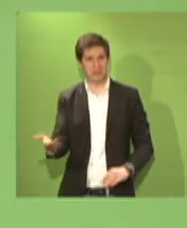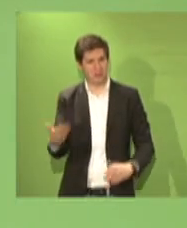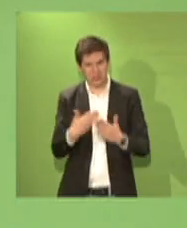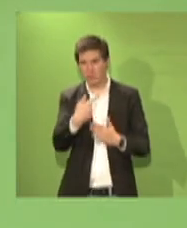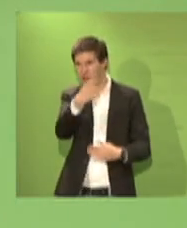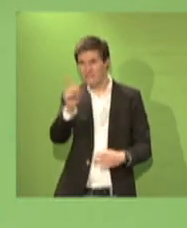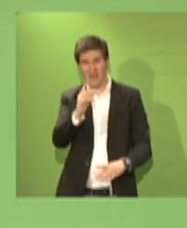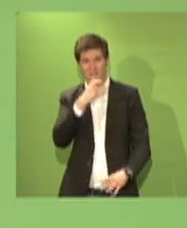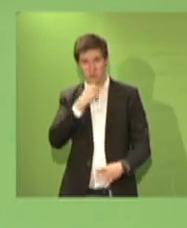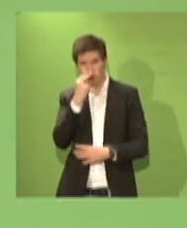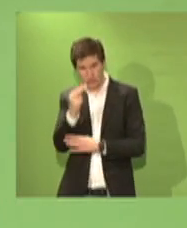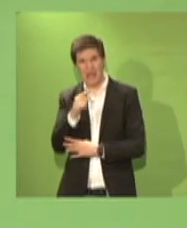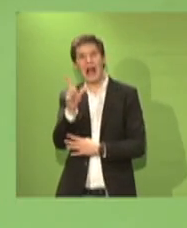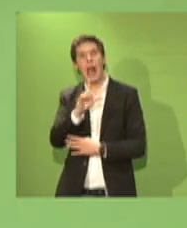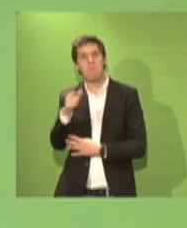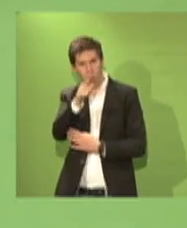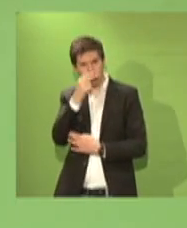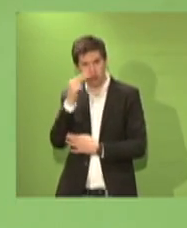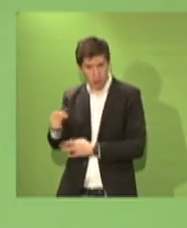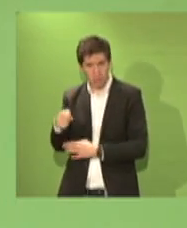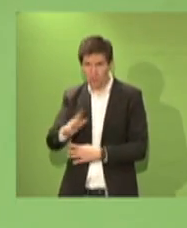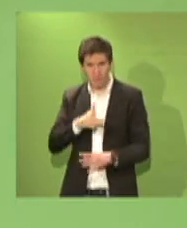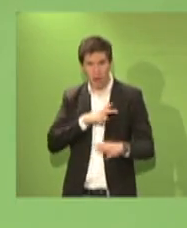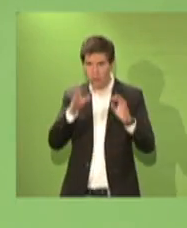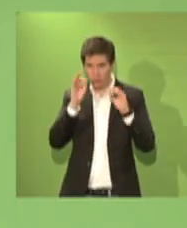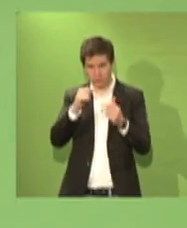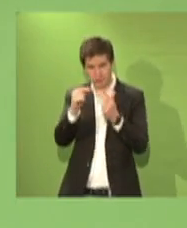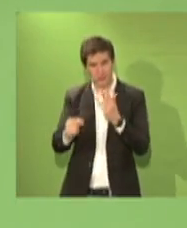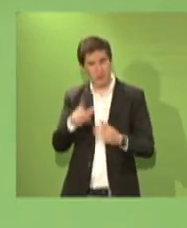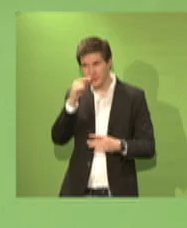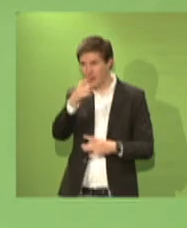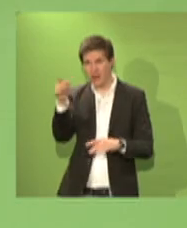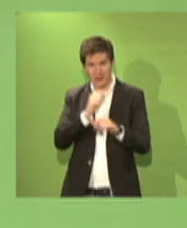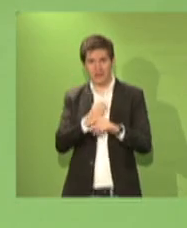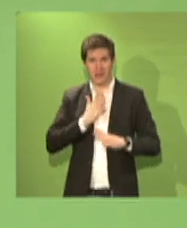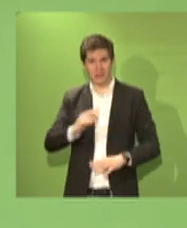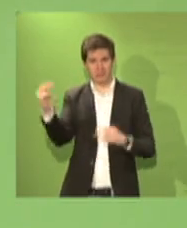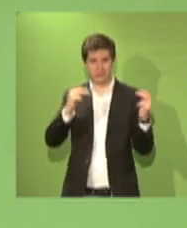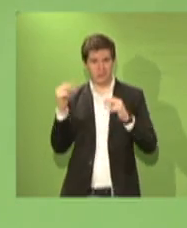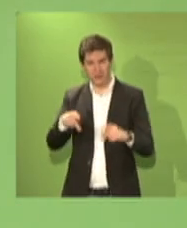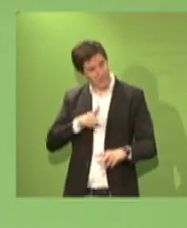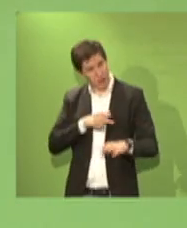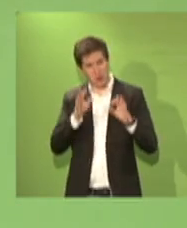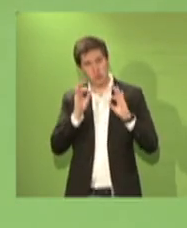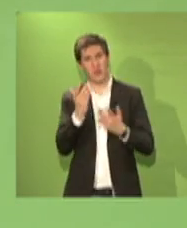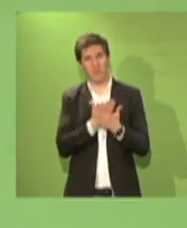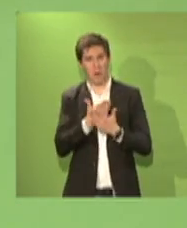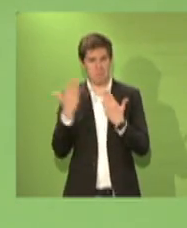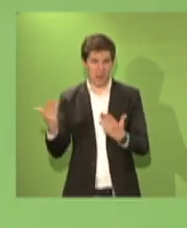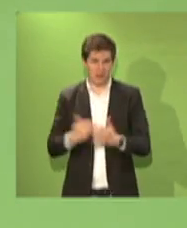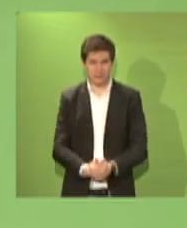sich da was abgucken möchte, guckt nach Lemgo, Burkhard Pohl, Ute Kotschi etc. Ihr seid da wirklich ausgesprochen vorbildlich.